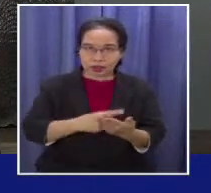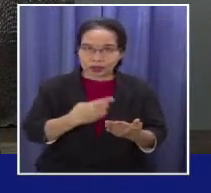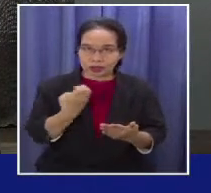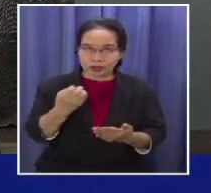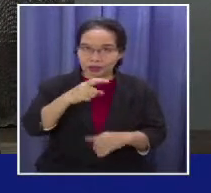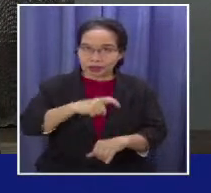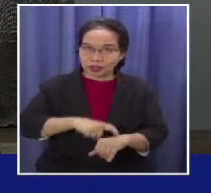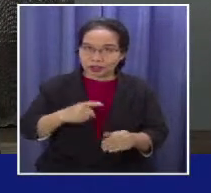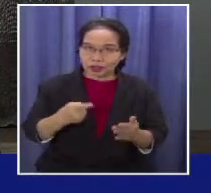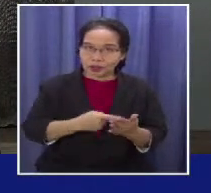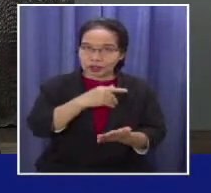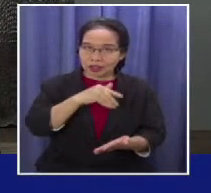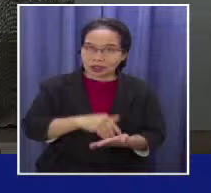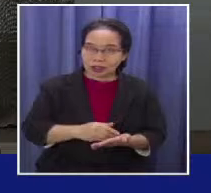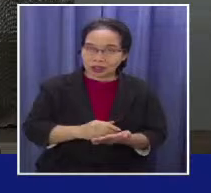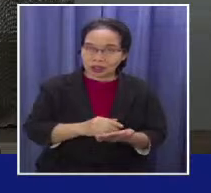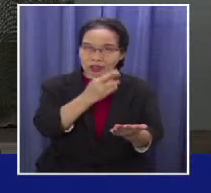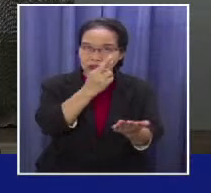kami